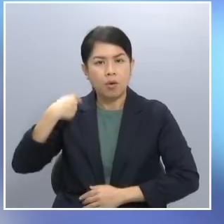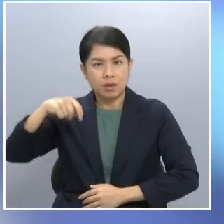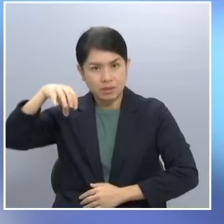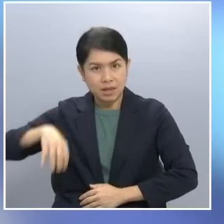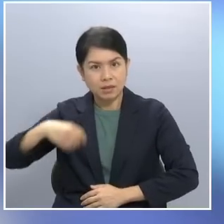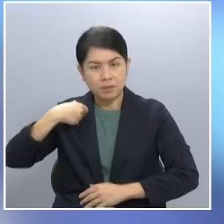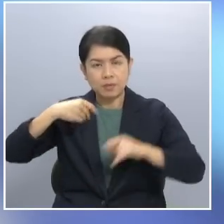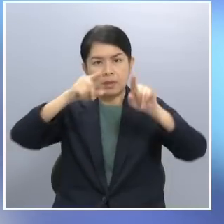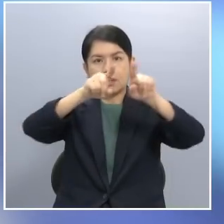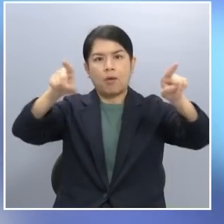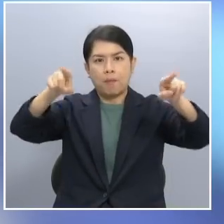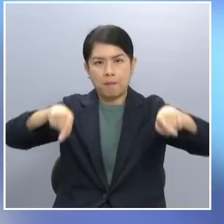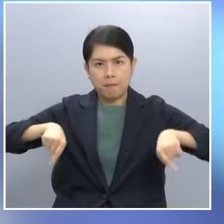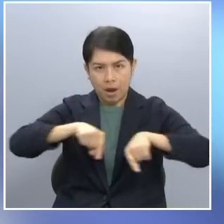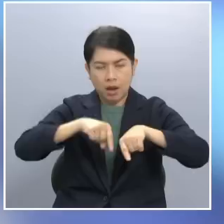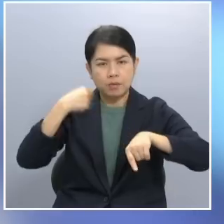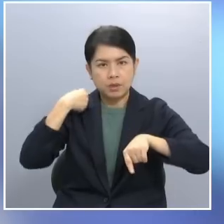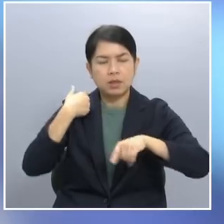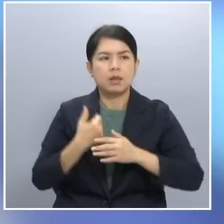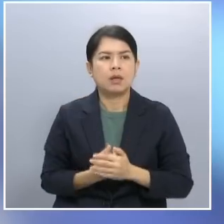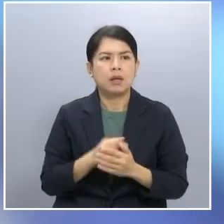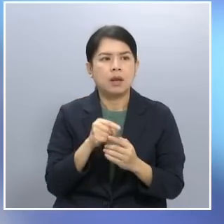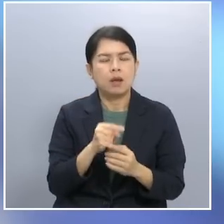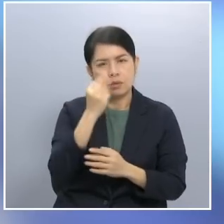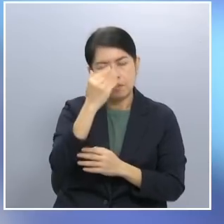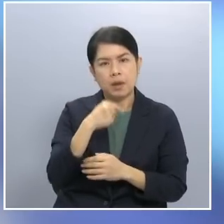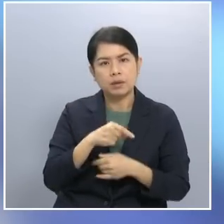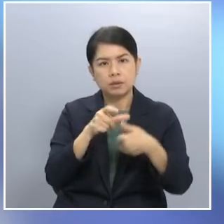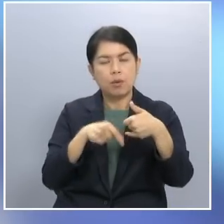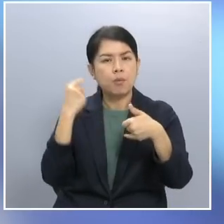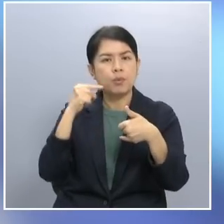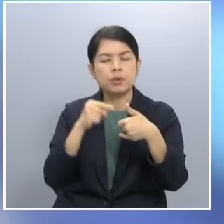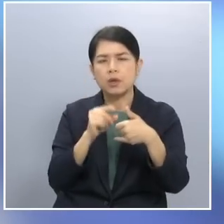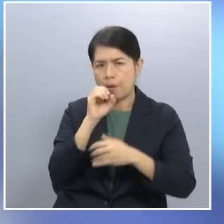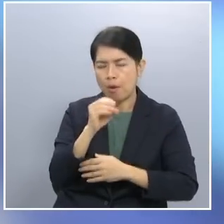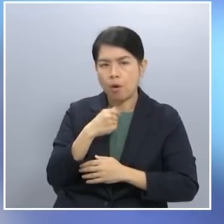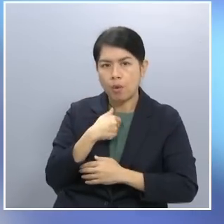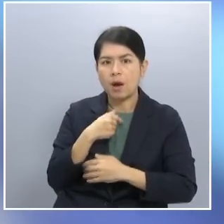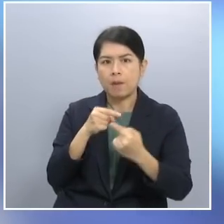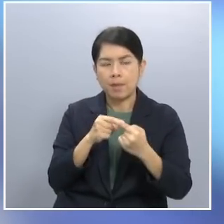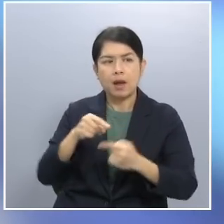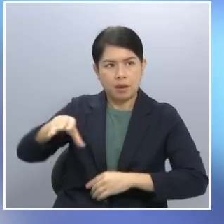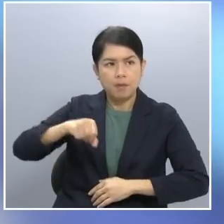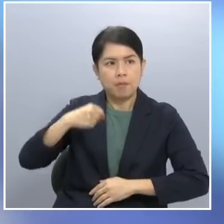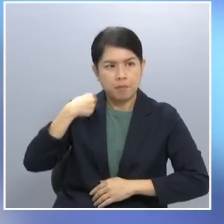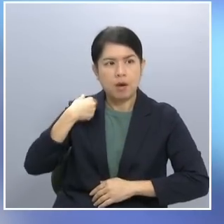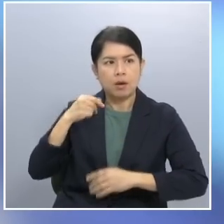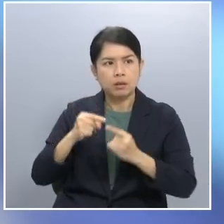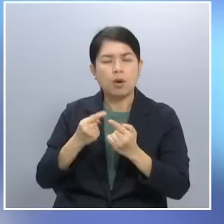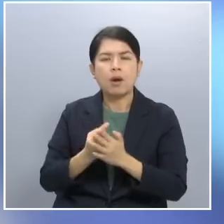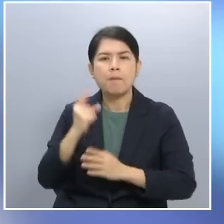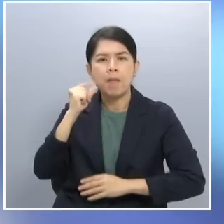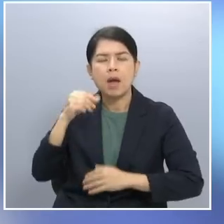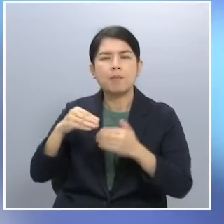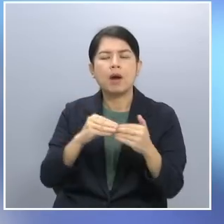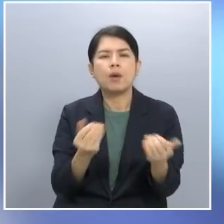ครับหลังจากนั้นแกบอกแกตั้งใจจะเข้าไปพูดคุยเพราะแกพูดกับลูกสาวนะฮะบอกไปกับแม่เดี๋ยวแม่จะไปคุยกับลุงเขาอย่